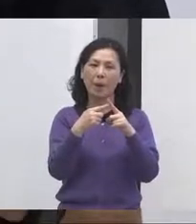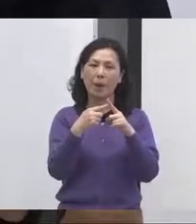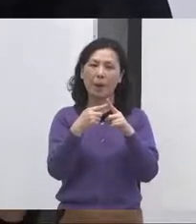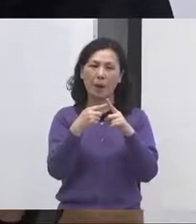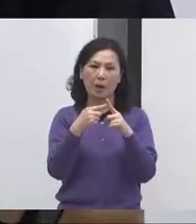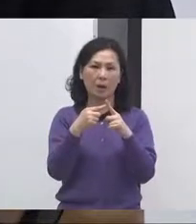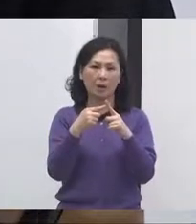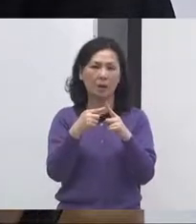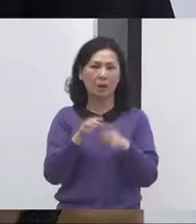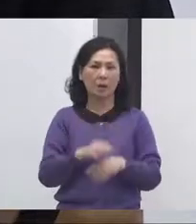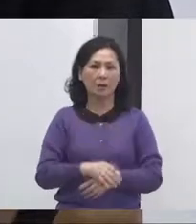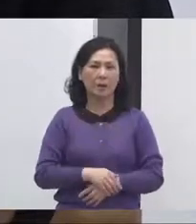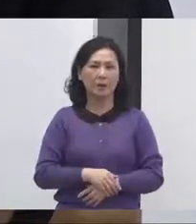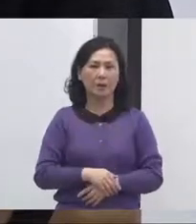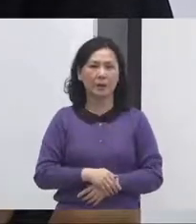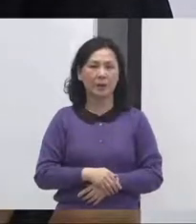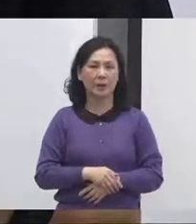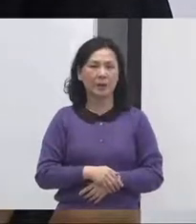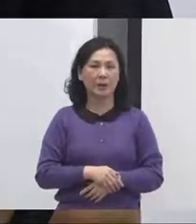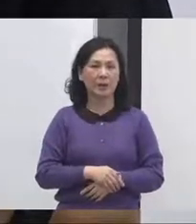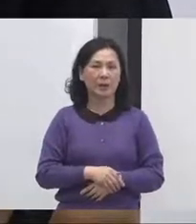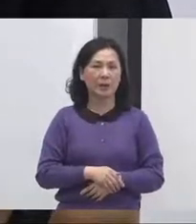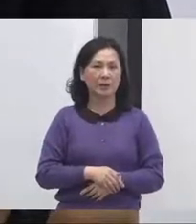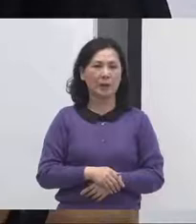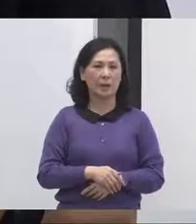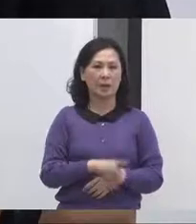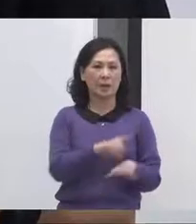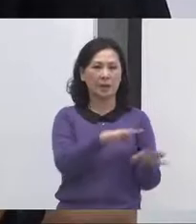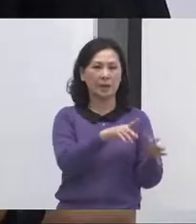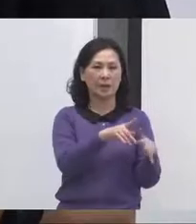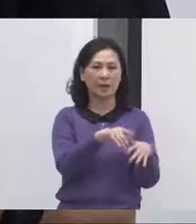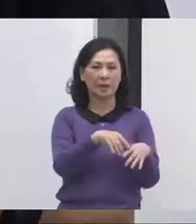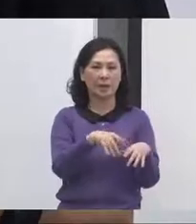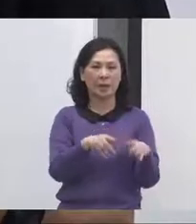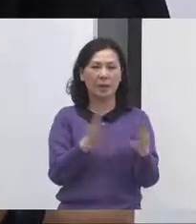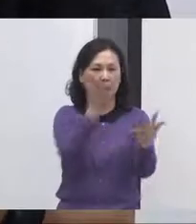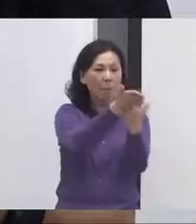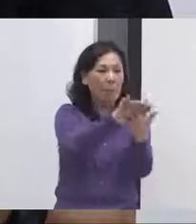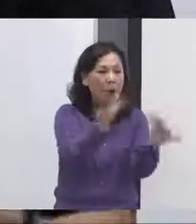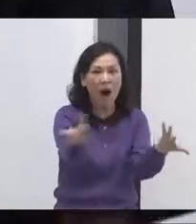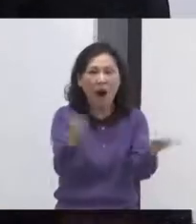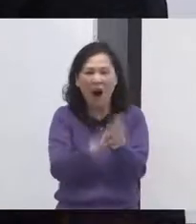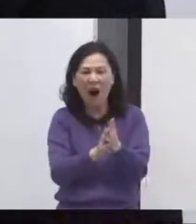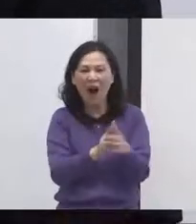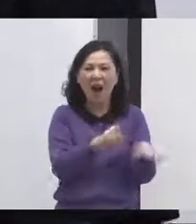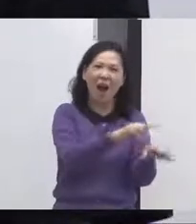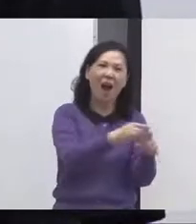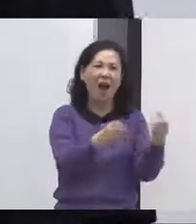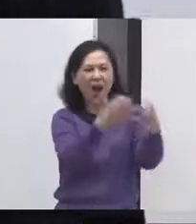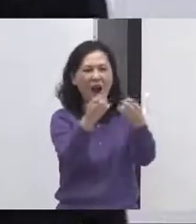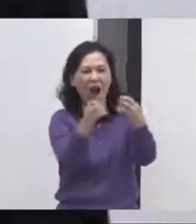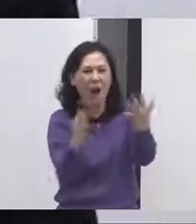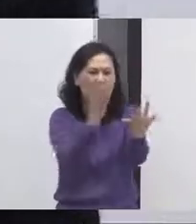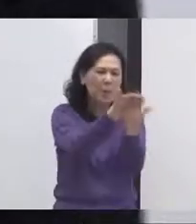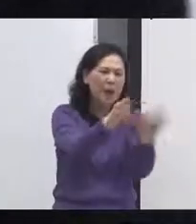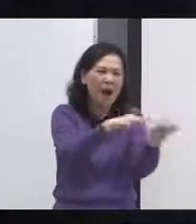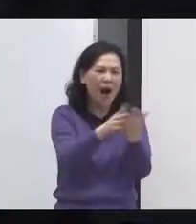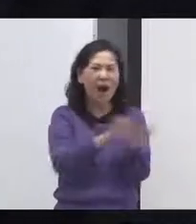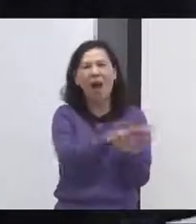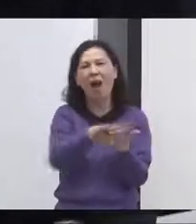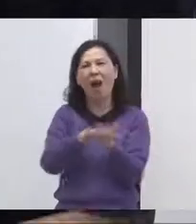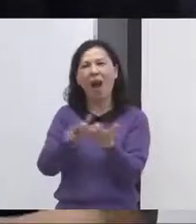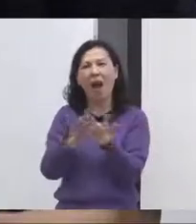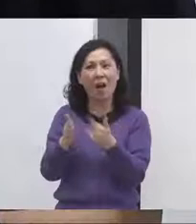就是乱入劫夺讨论的方向，其他人把他赶出去吗？应该不会，但是我们可能会协助他离